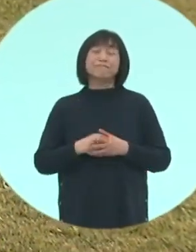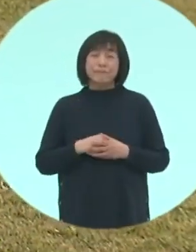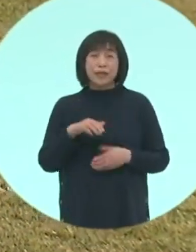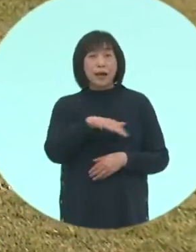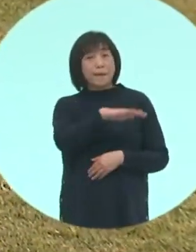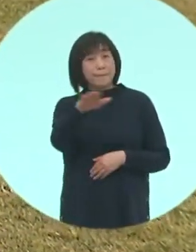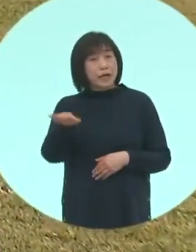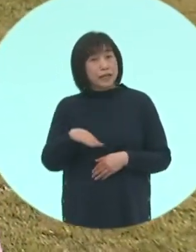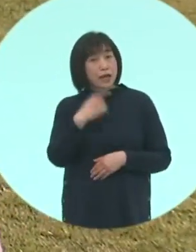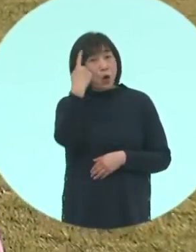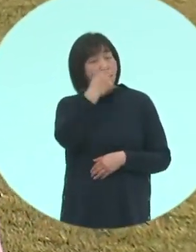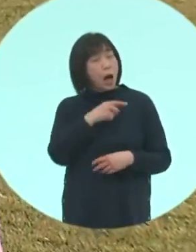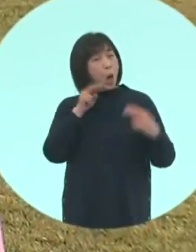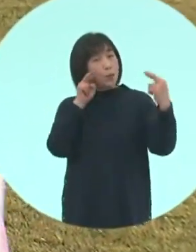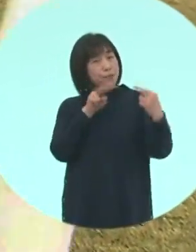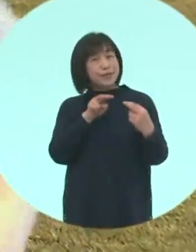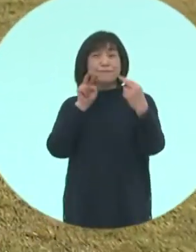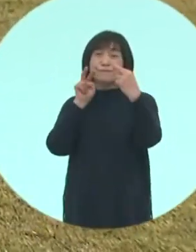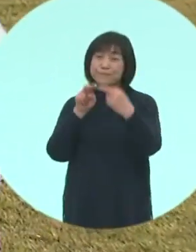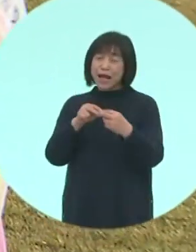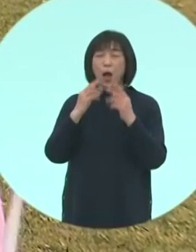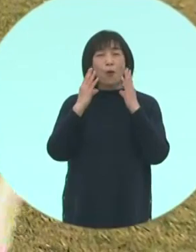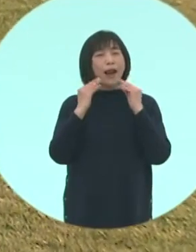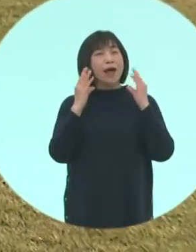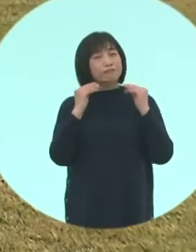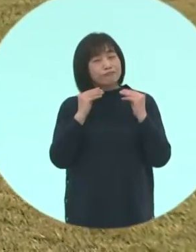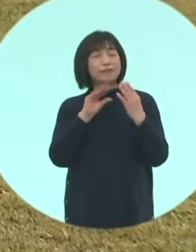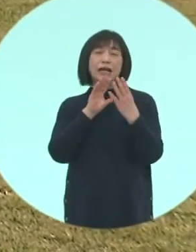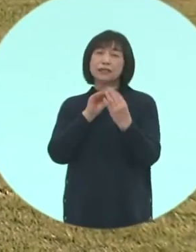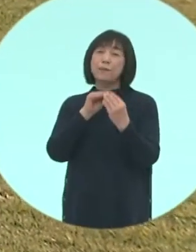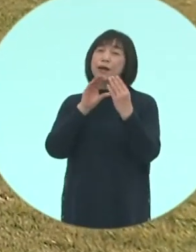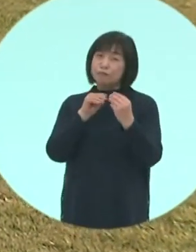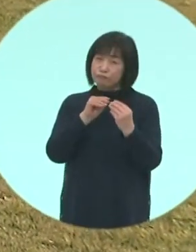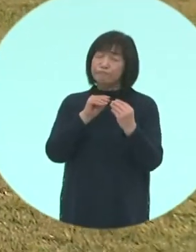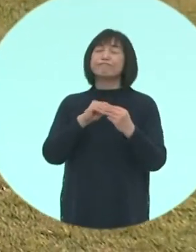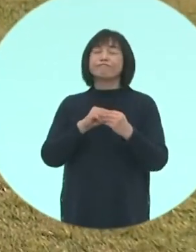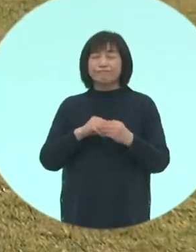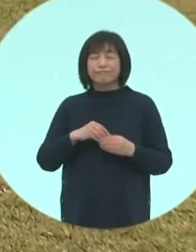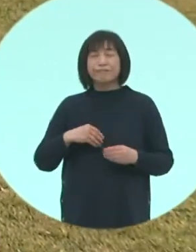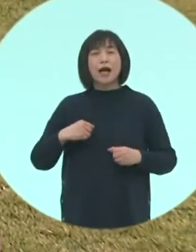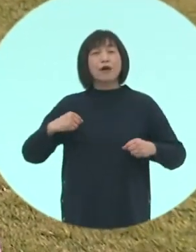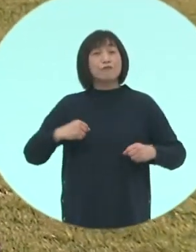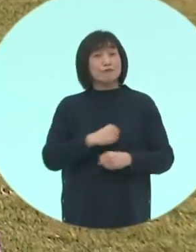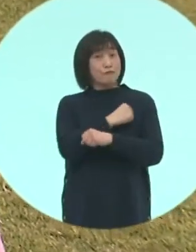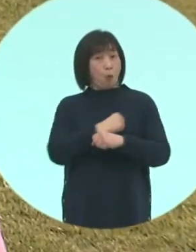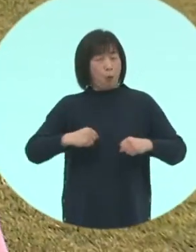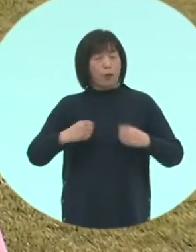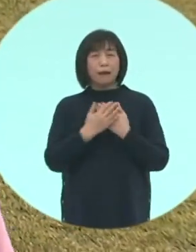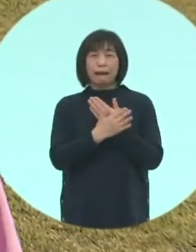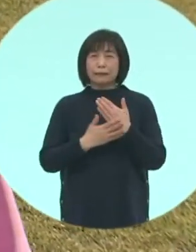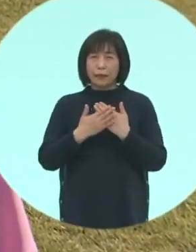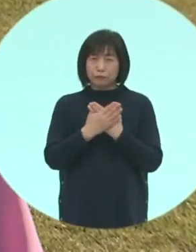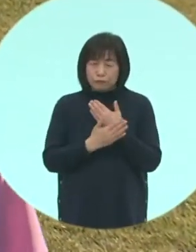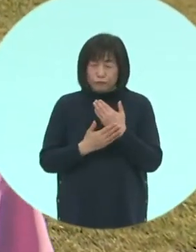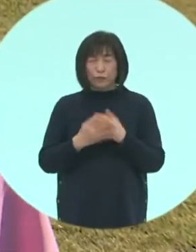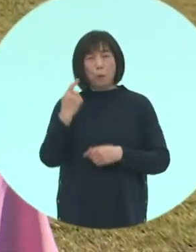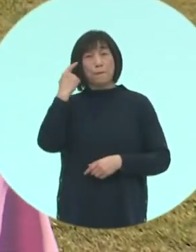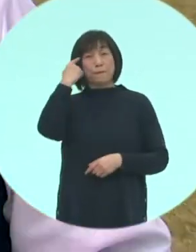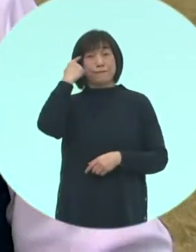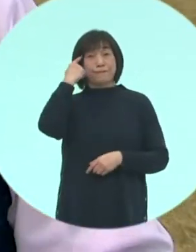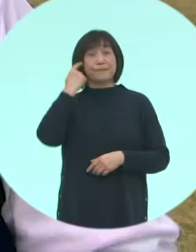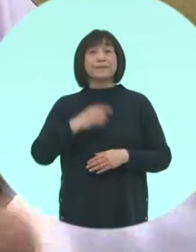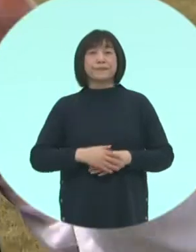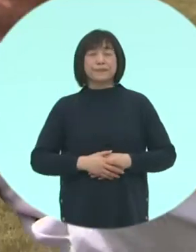を見て笑いであったり言葉であったり、やっぱりすごく運動すること大切だなっていうことを改めて感じました